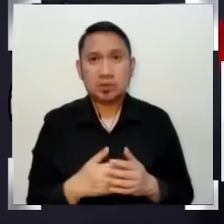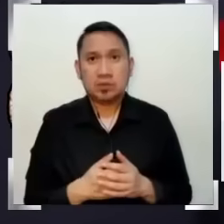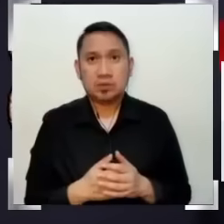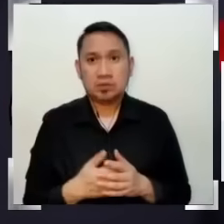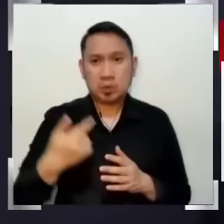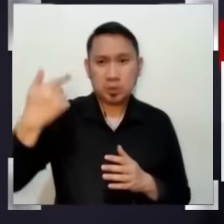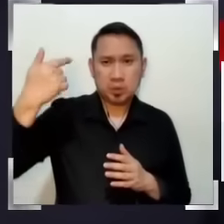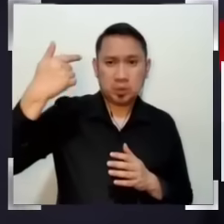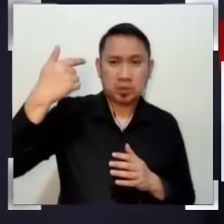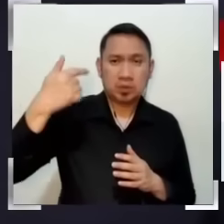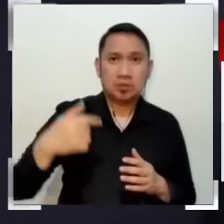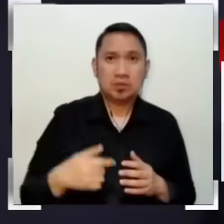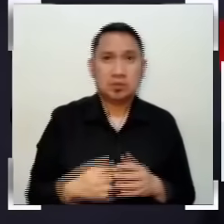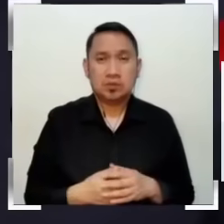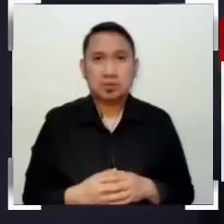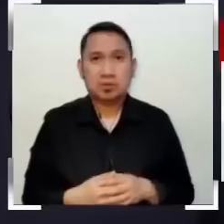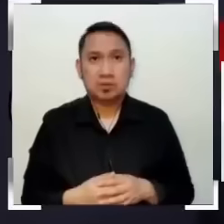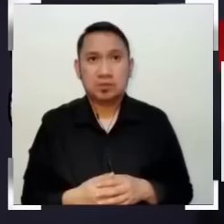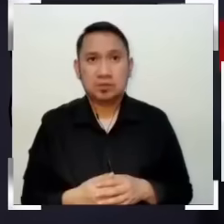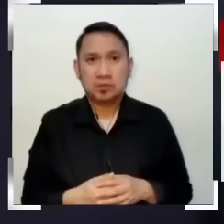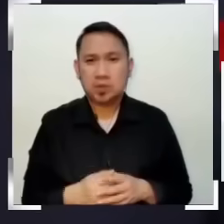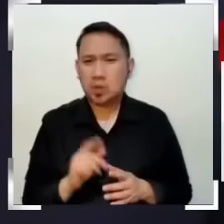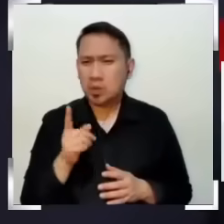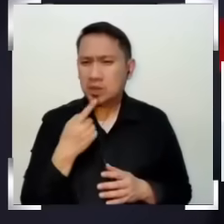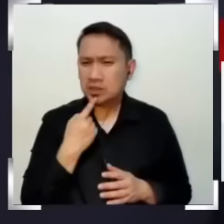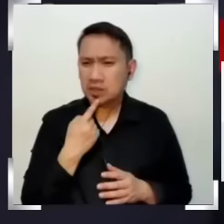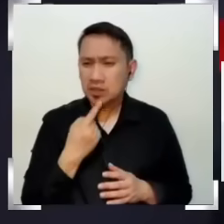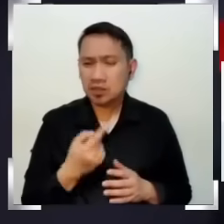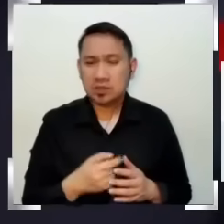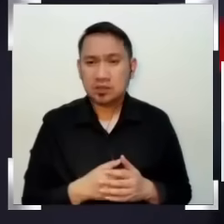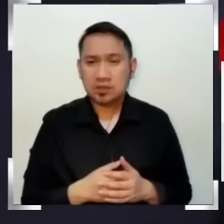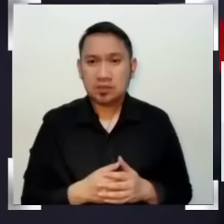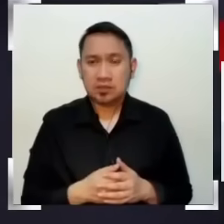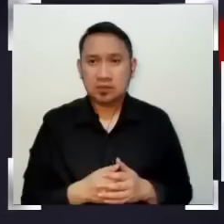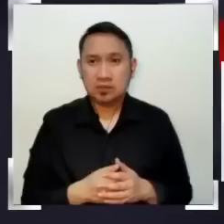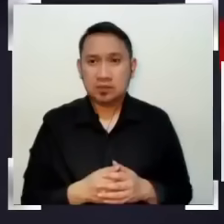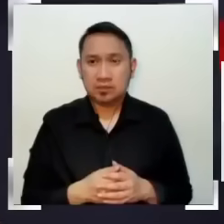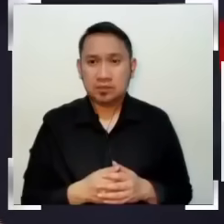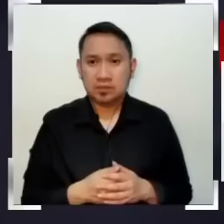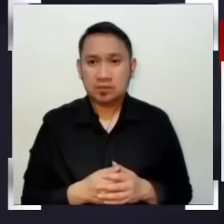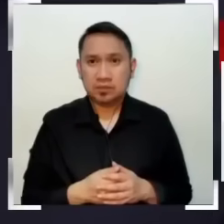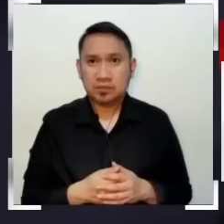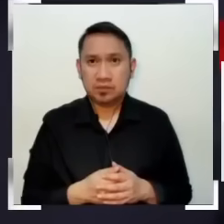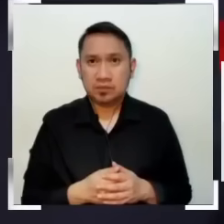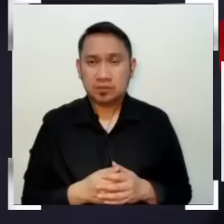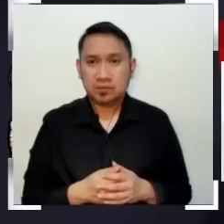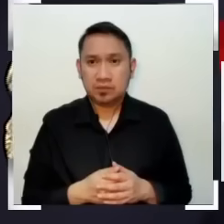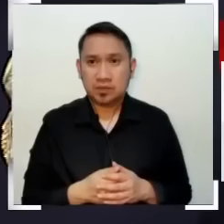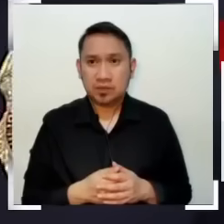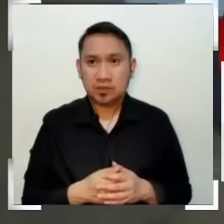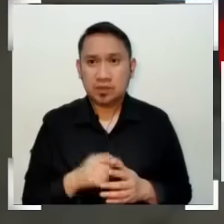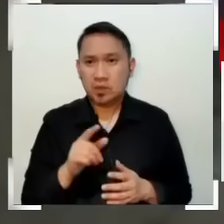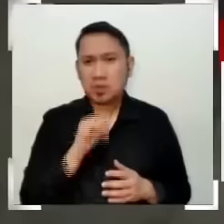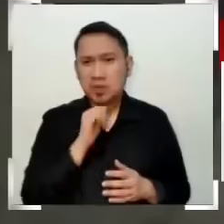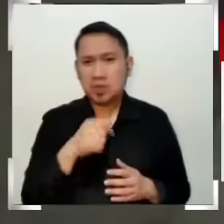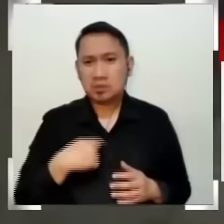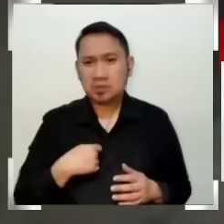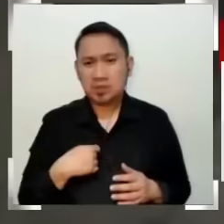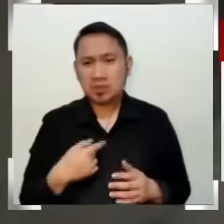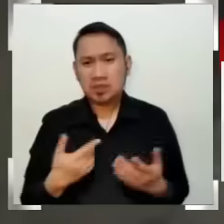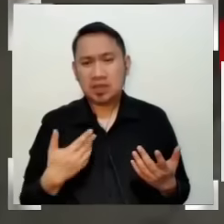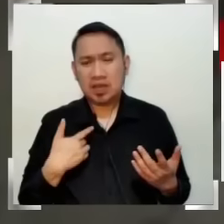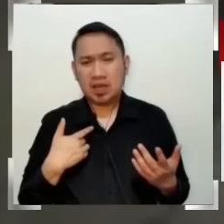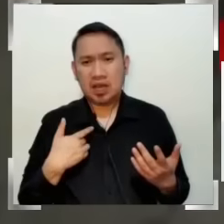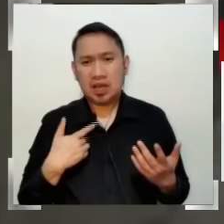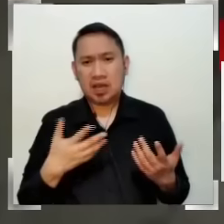ulo. Ano sinasabi? Tapos sabi niya, ikaw ba yon? Sabi ko, ay hindi po ako sir, kakarating ko lang po sir eh.